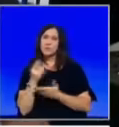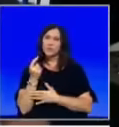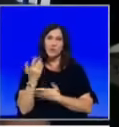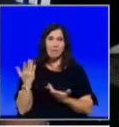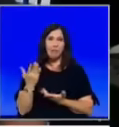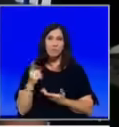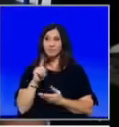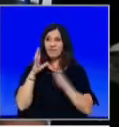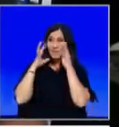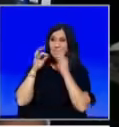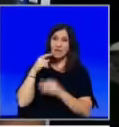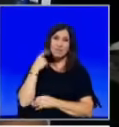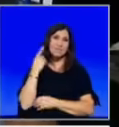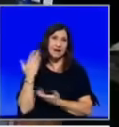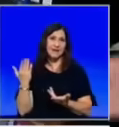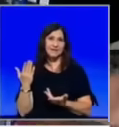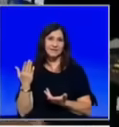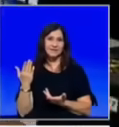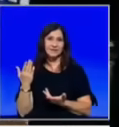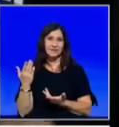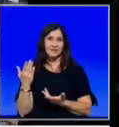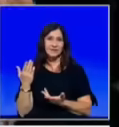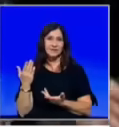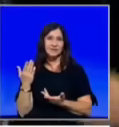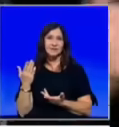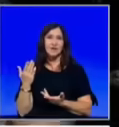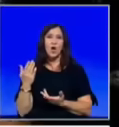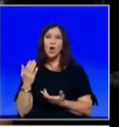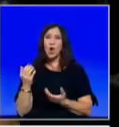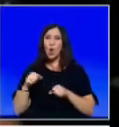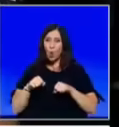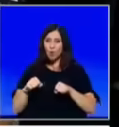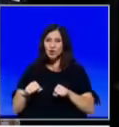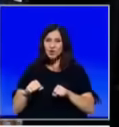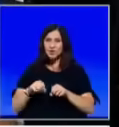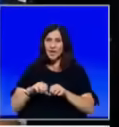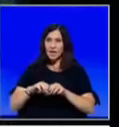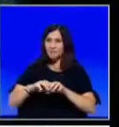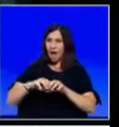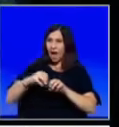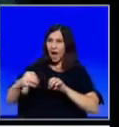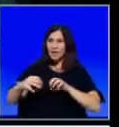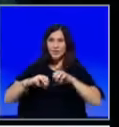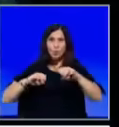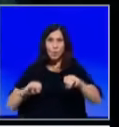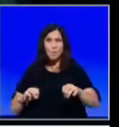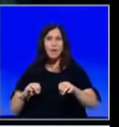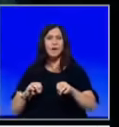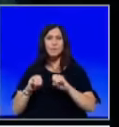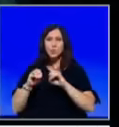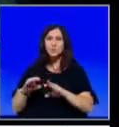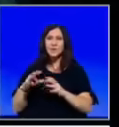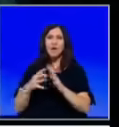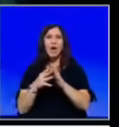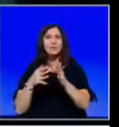малко. По-невнимание на майката. Разглобена количката, пусната през рентгена за проверка, бебето ще седи отстрани. Тя майката изпадна в